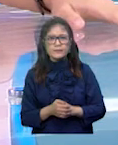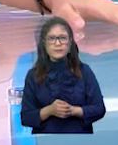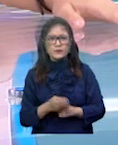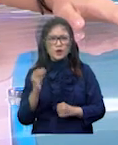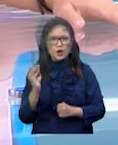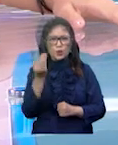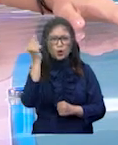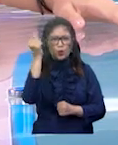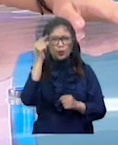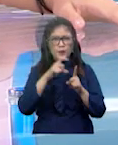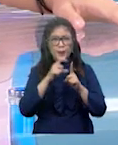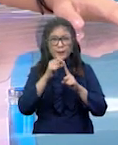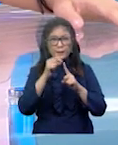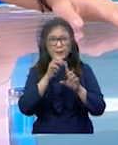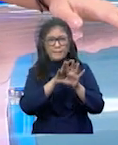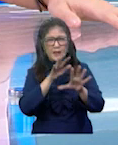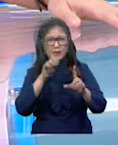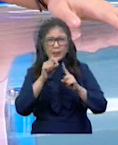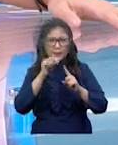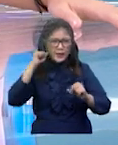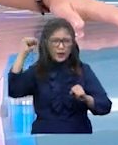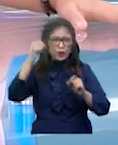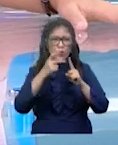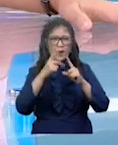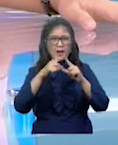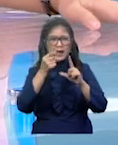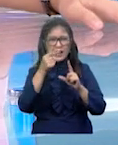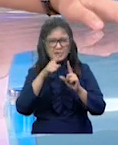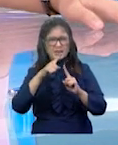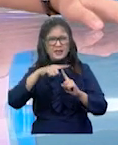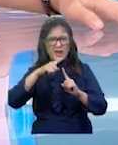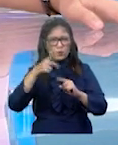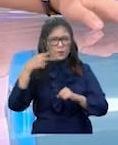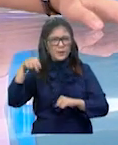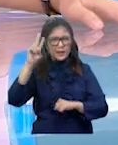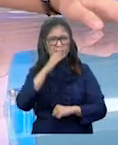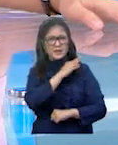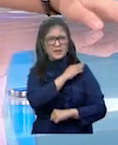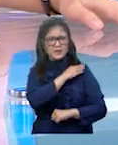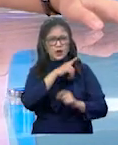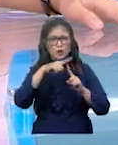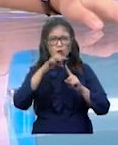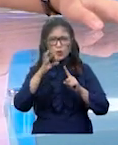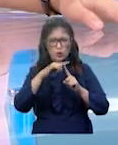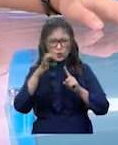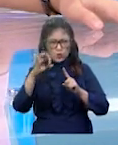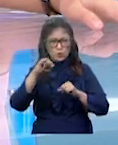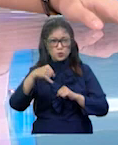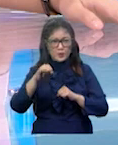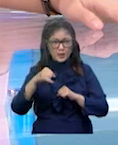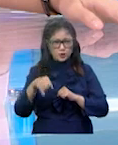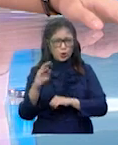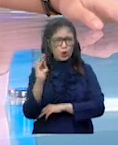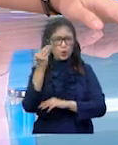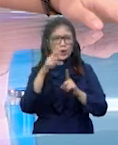Pemirsa, Ketua Umum DPP Partai Perindo Haritanu Sudibyo melantik Brigjen TNI Purnawirawan Toto Jumaryono sebagai Ketua DPW Partai